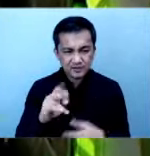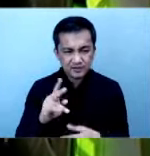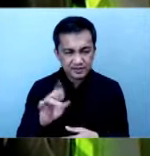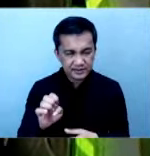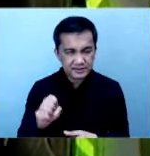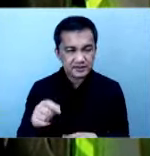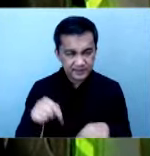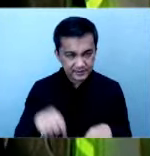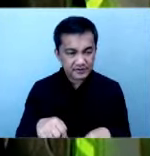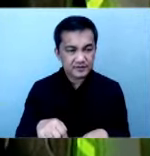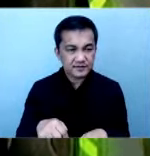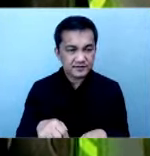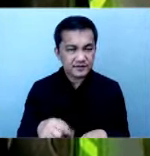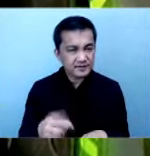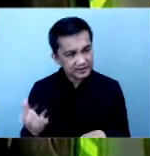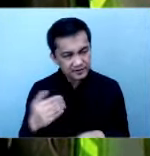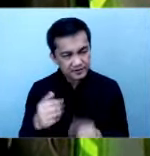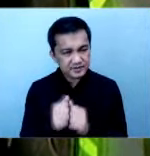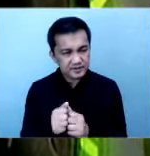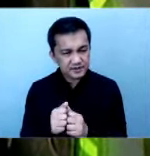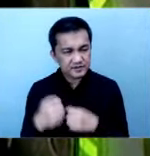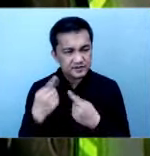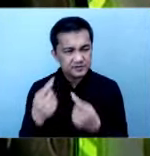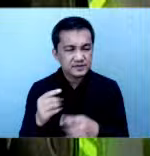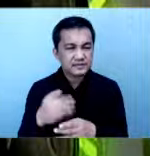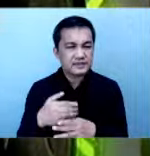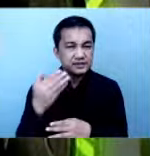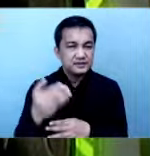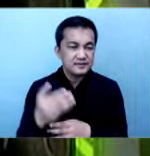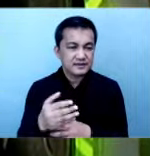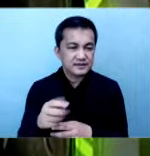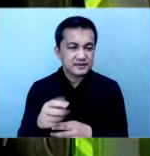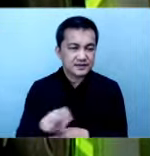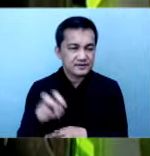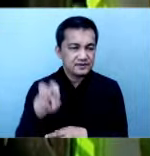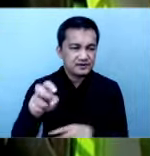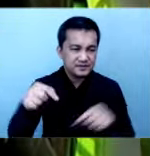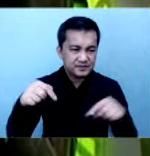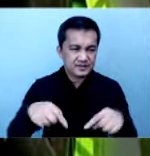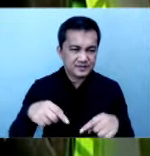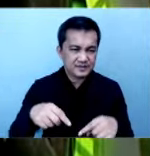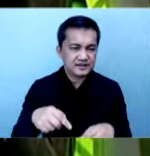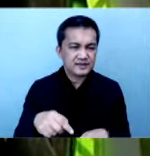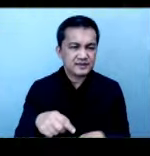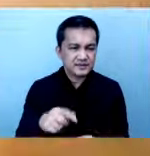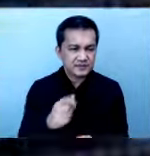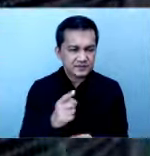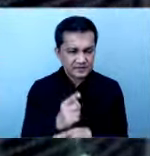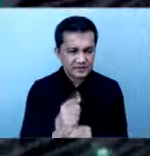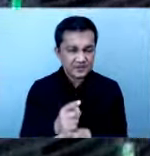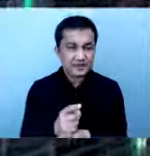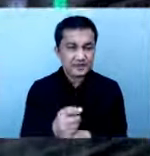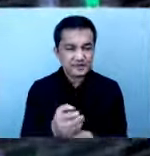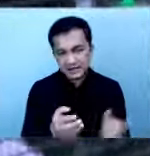dito. Samahan niyo ulit ako hanggang sa susunod nating adventure dito sa Ride Tayo Dyan!